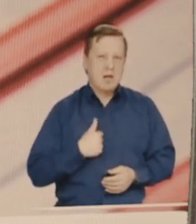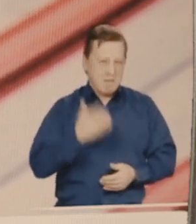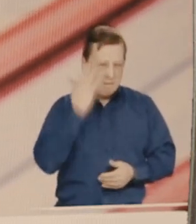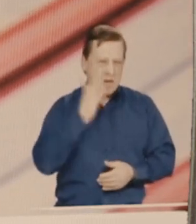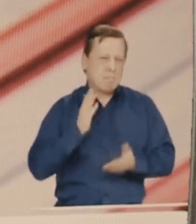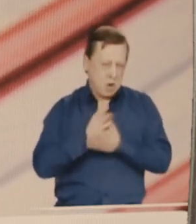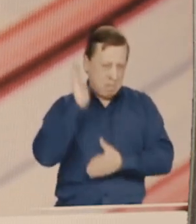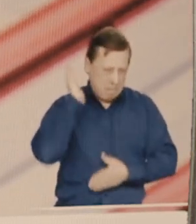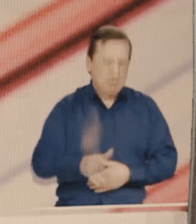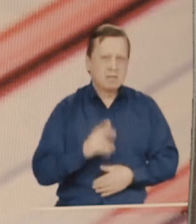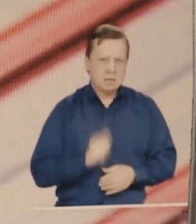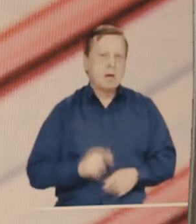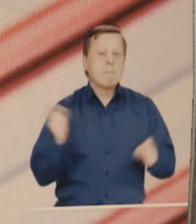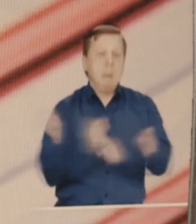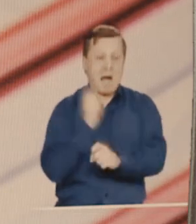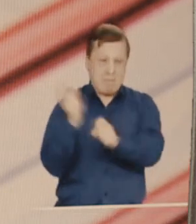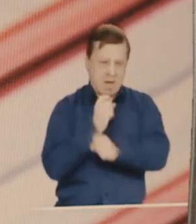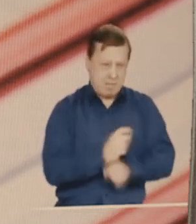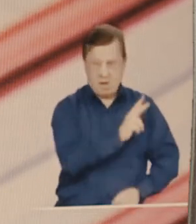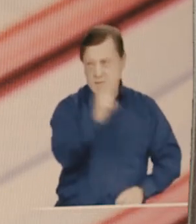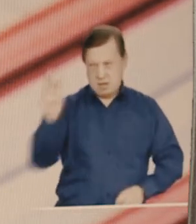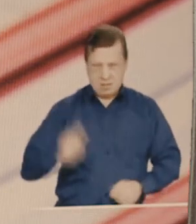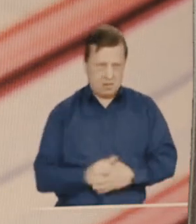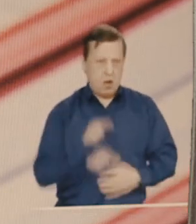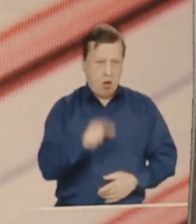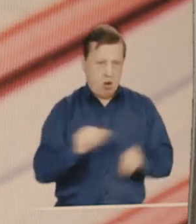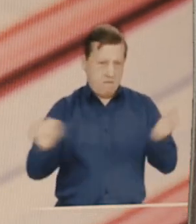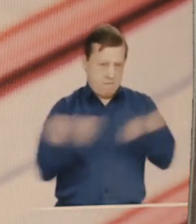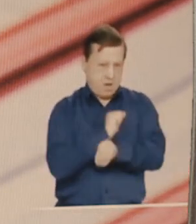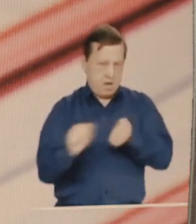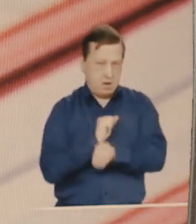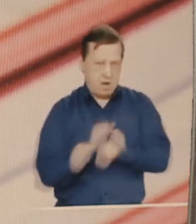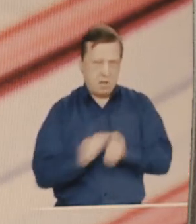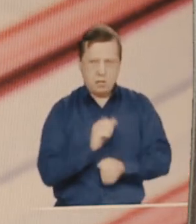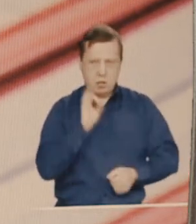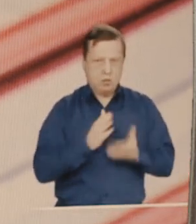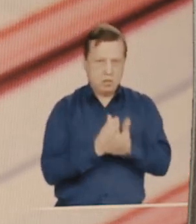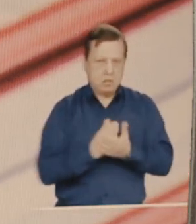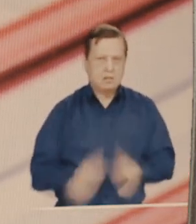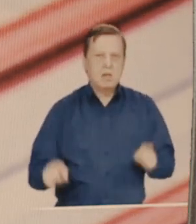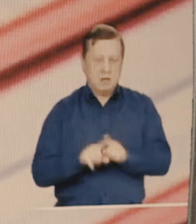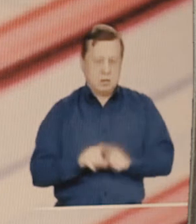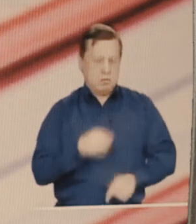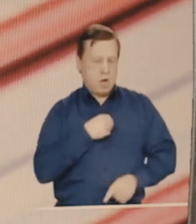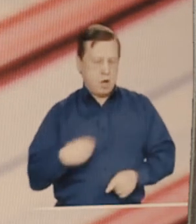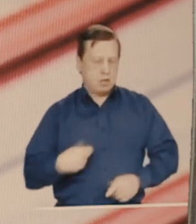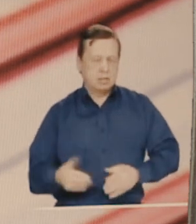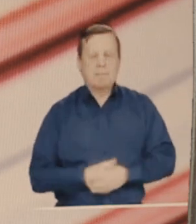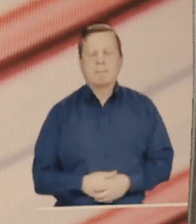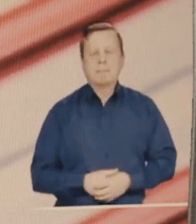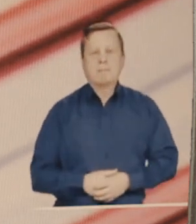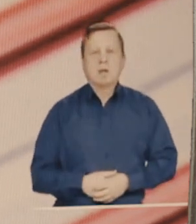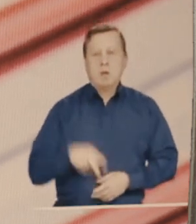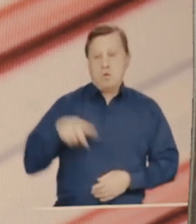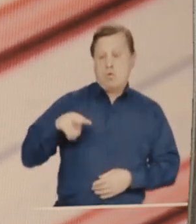doskonale poradzą. Tak, państwa narodowe, to one stanęły do walki i to one radzą sobie dobrze, tak jak dobrze sobie radzi nasz kraj.